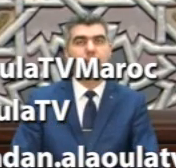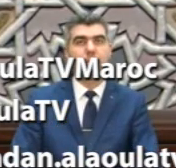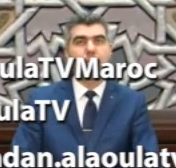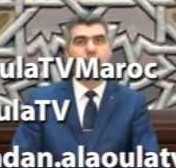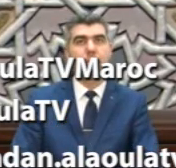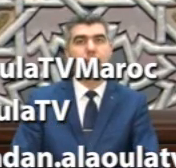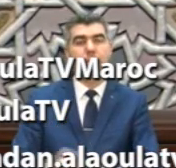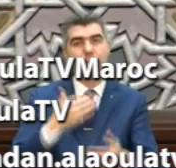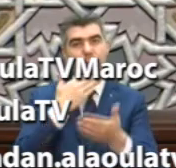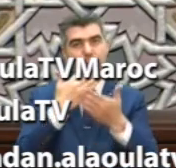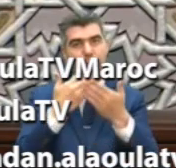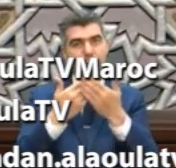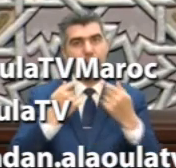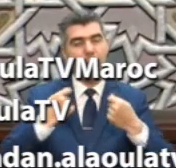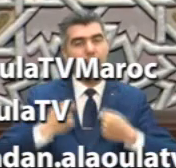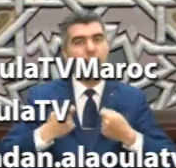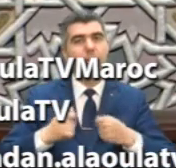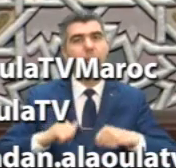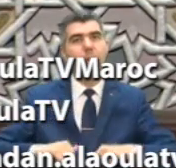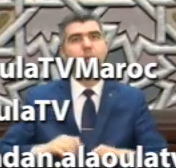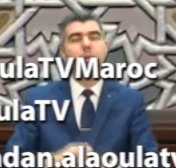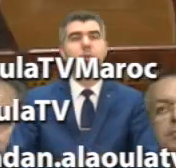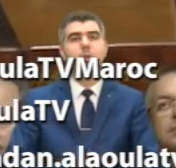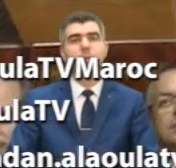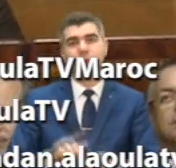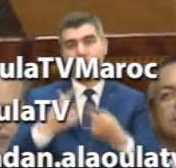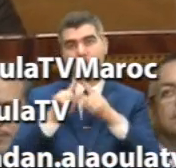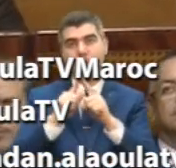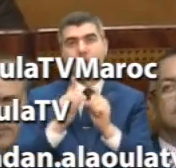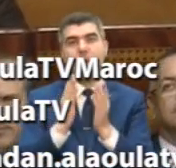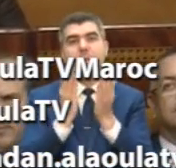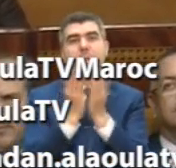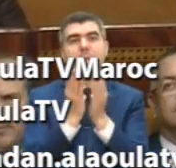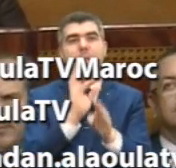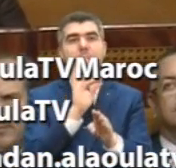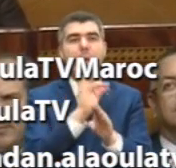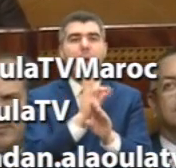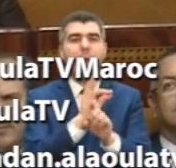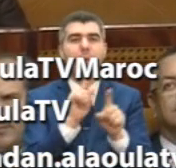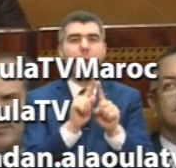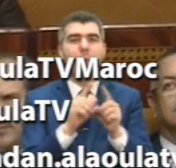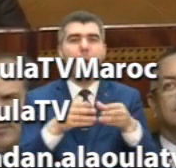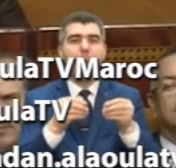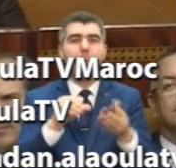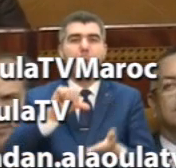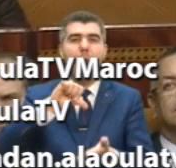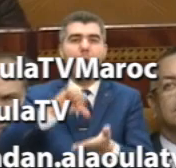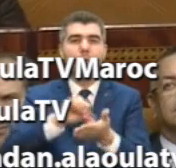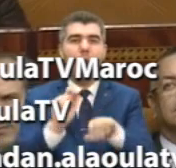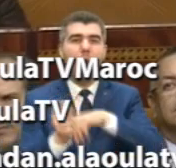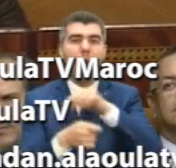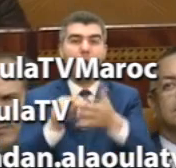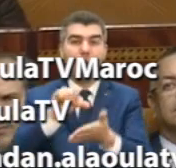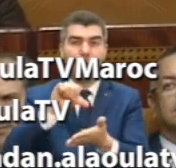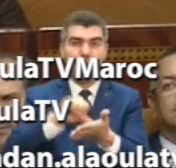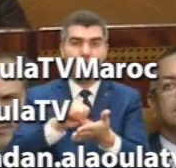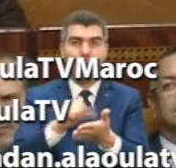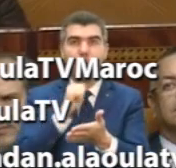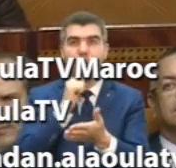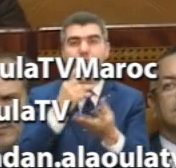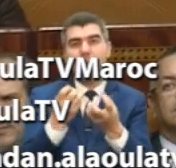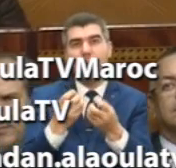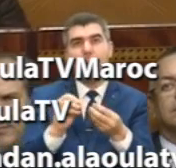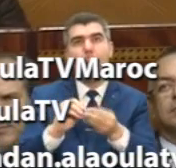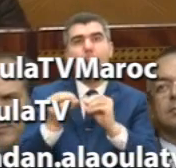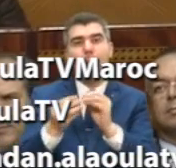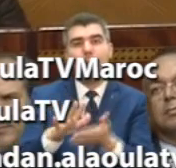سيدة الرئيسة، سيد الوزير، يعاني التعليم بإقليم شيشاوة وخاصة في المجال القروي أوضاع مزرية نتيجة الخصص